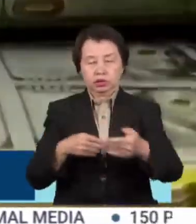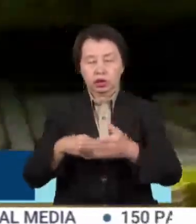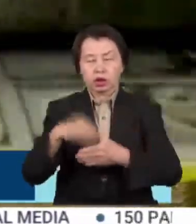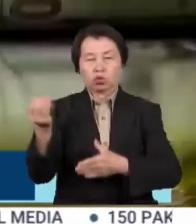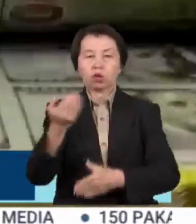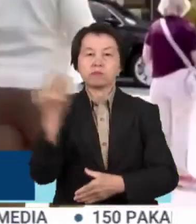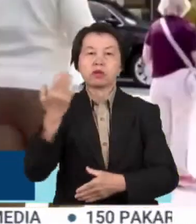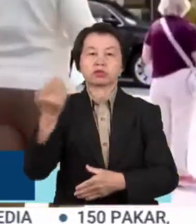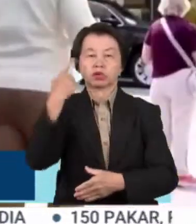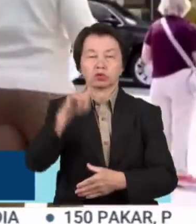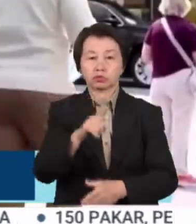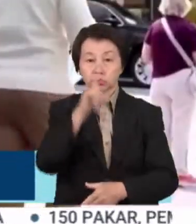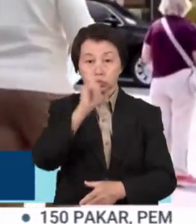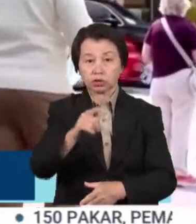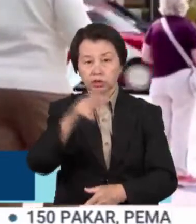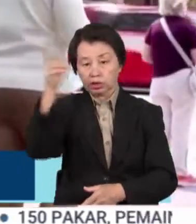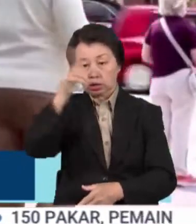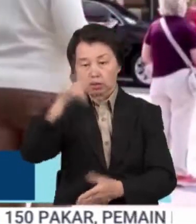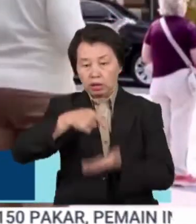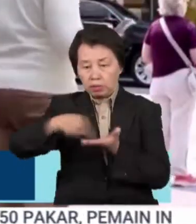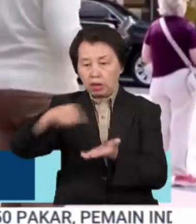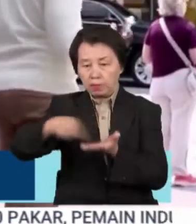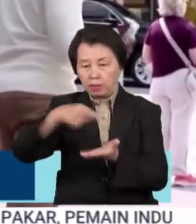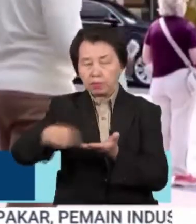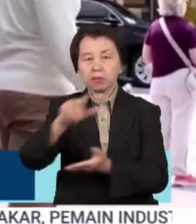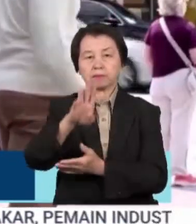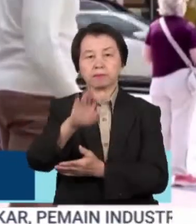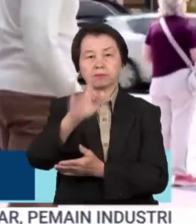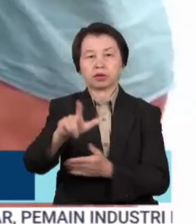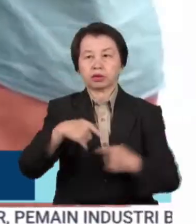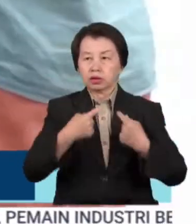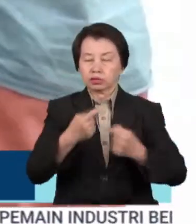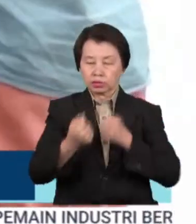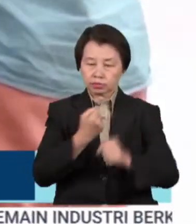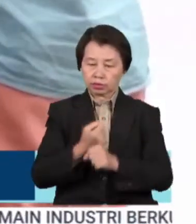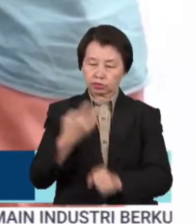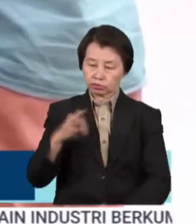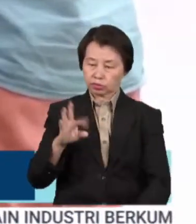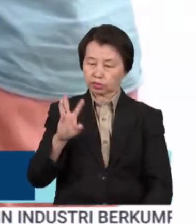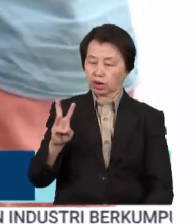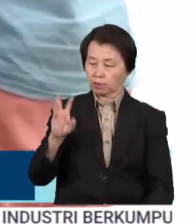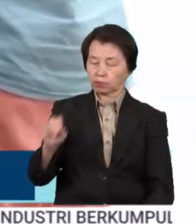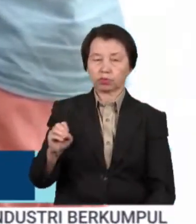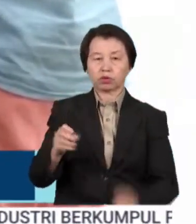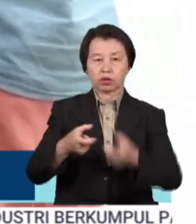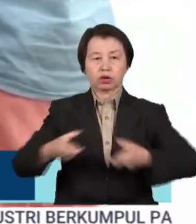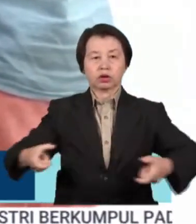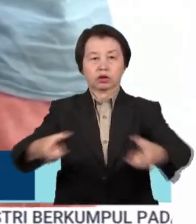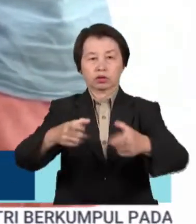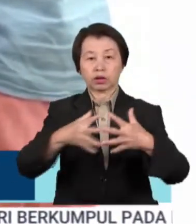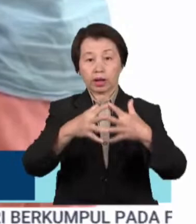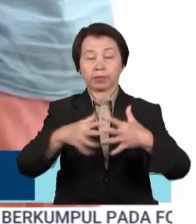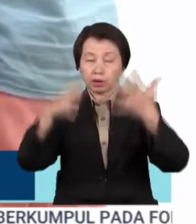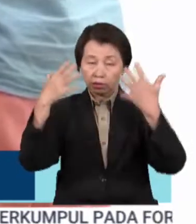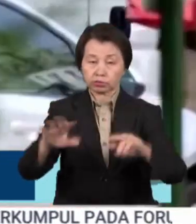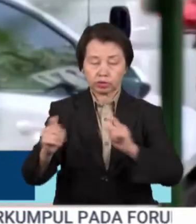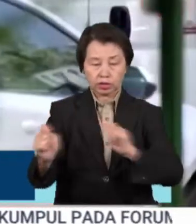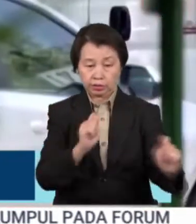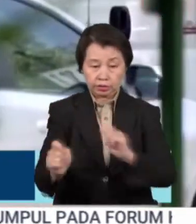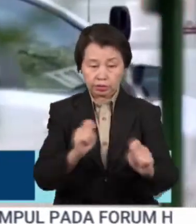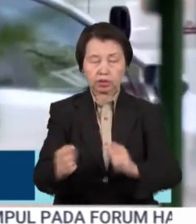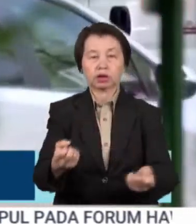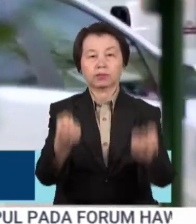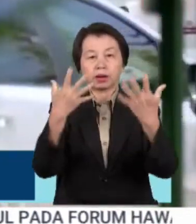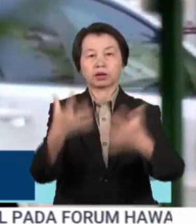biasa untuk memastikan kerajaan membayar bilnya. Sejak tahun 1960, Kongres Amerika telah bertindak